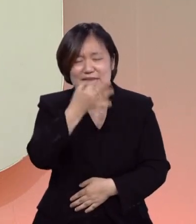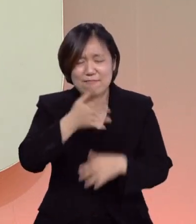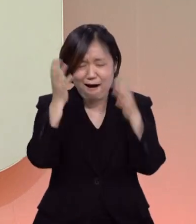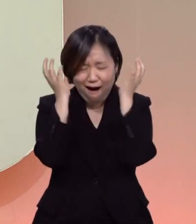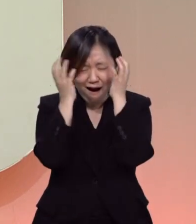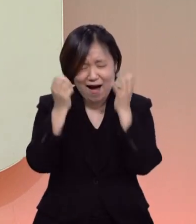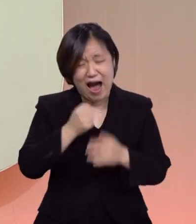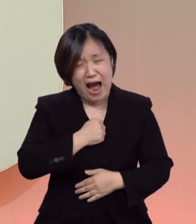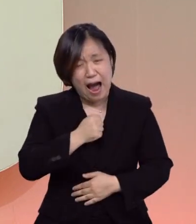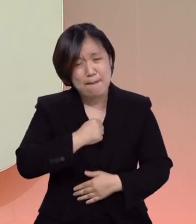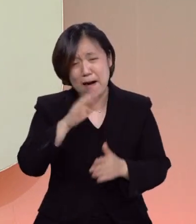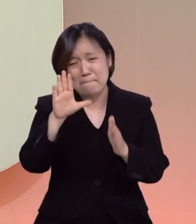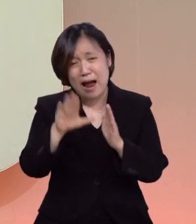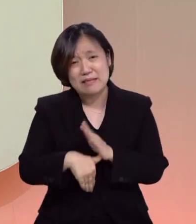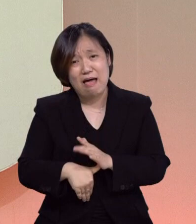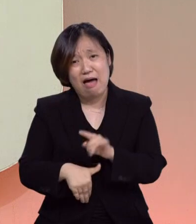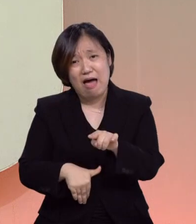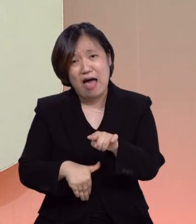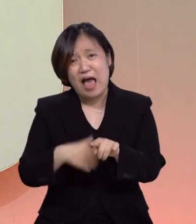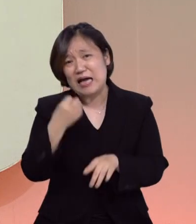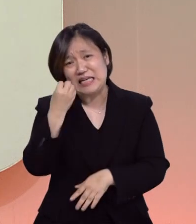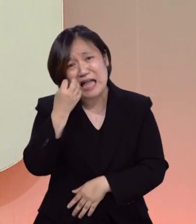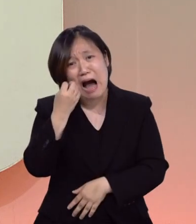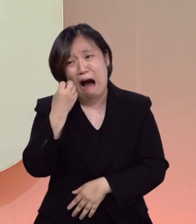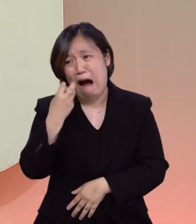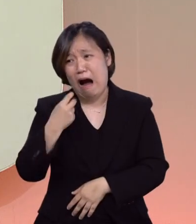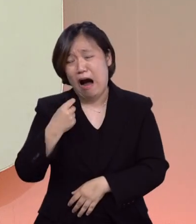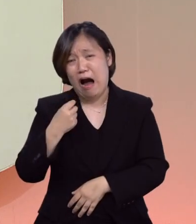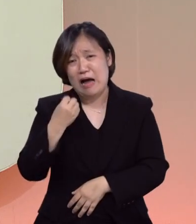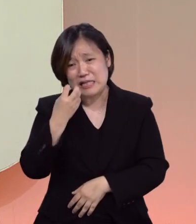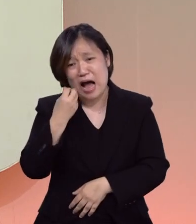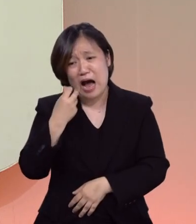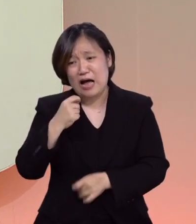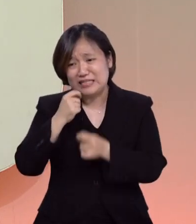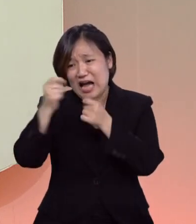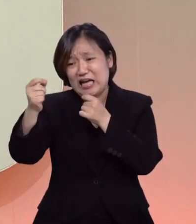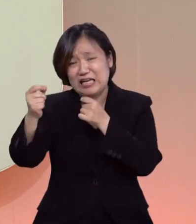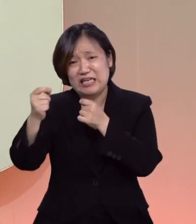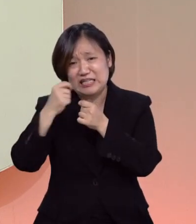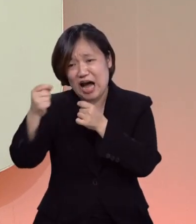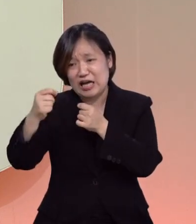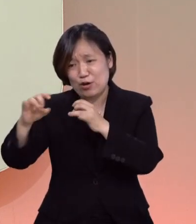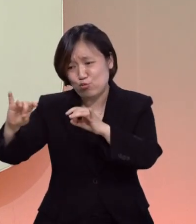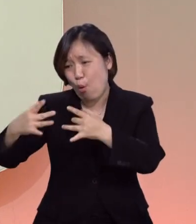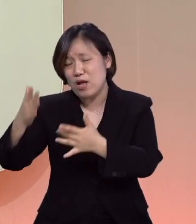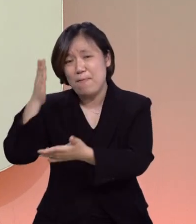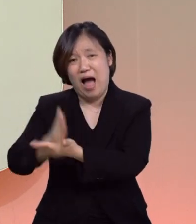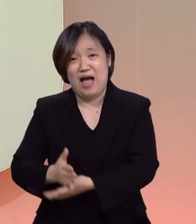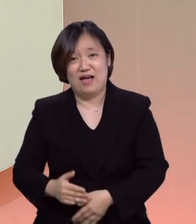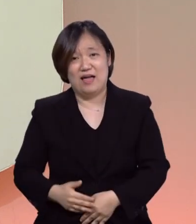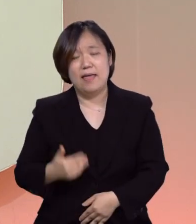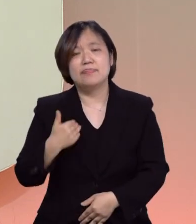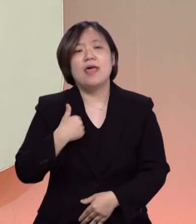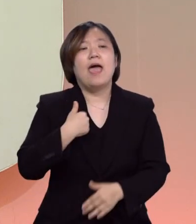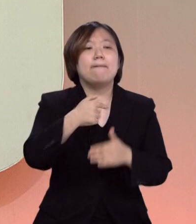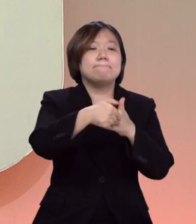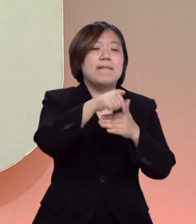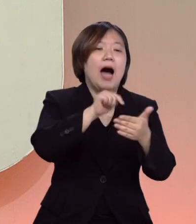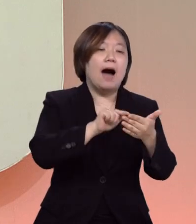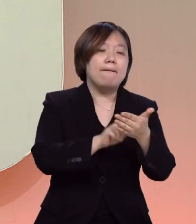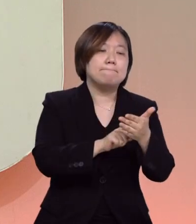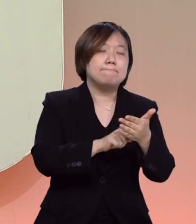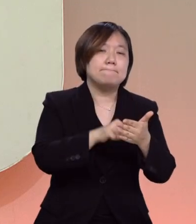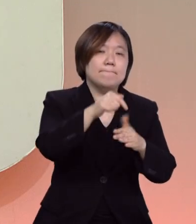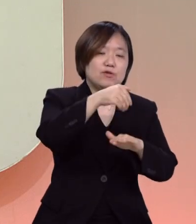때 허망한 것들 이상한 것들에 의지하지 말아라 그냥 내 마음자리 하나 딱 믿고 내 마음에이